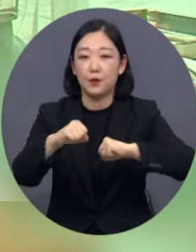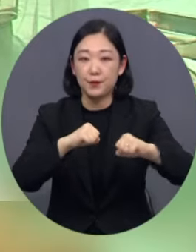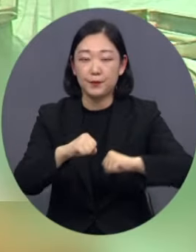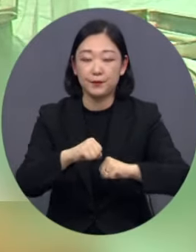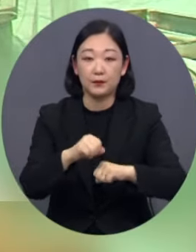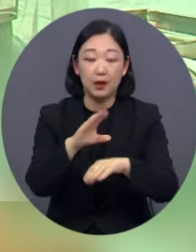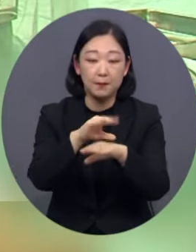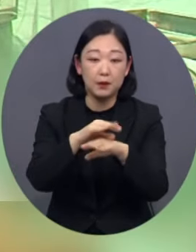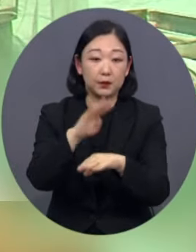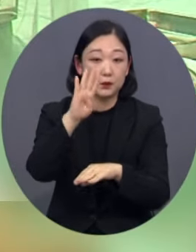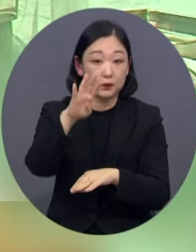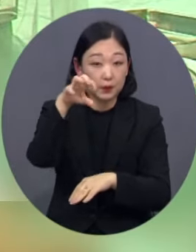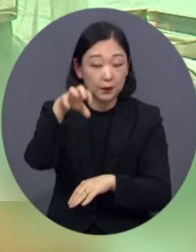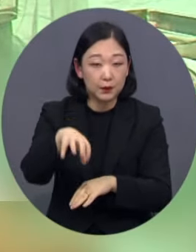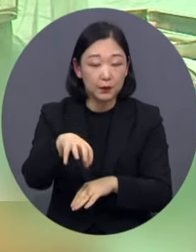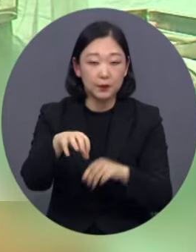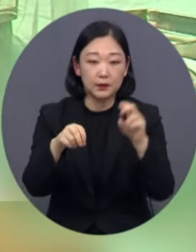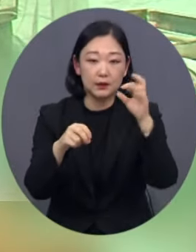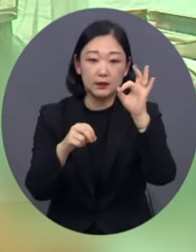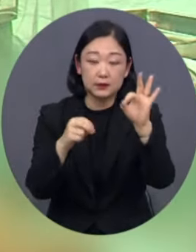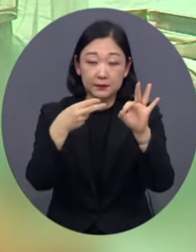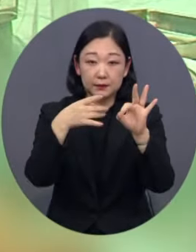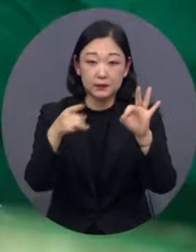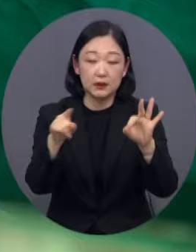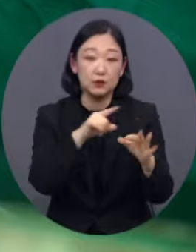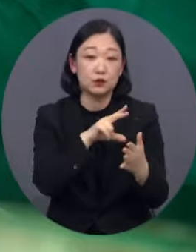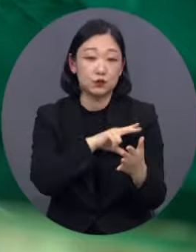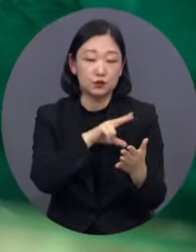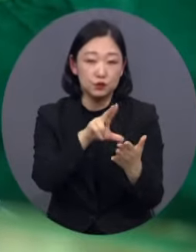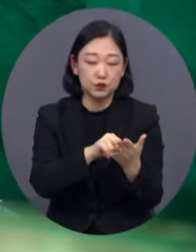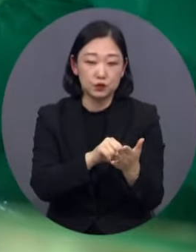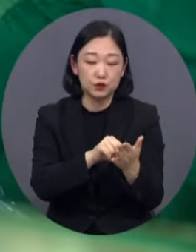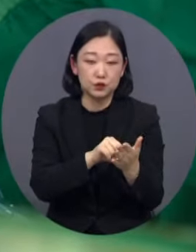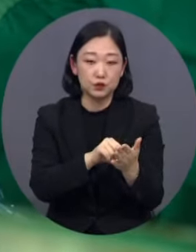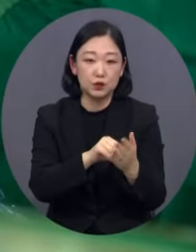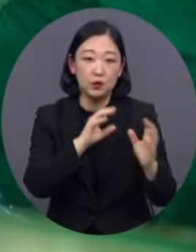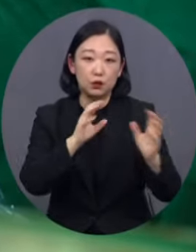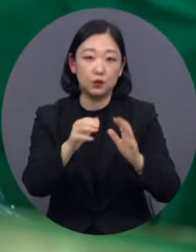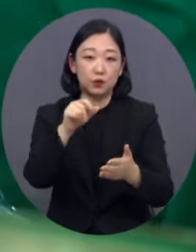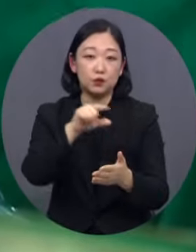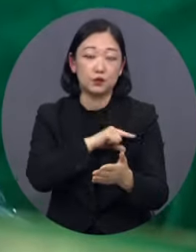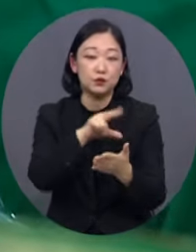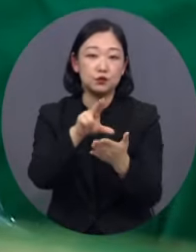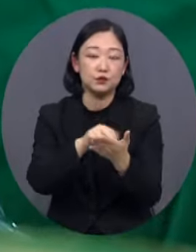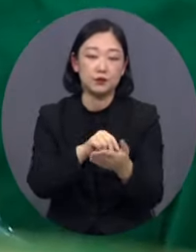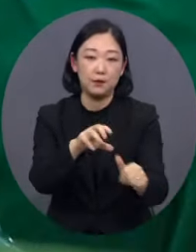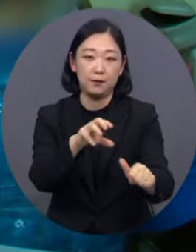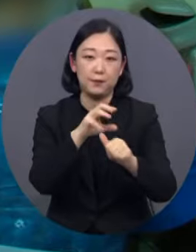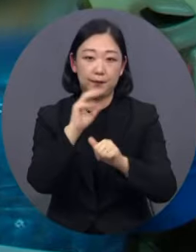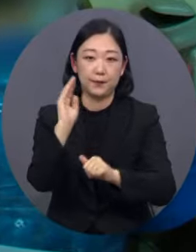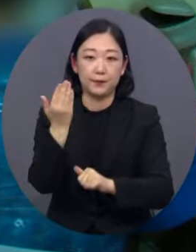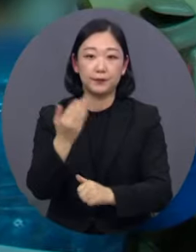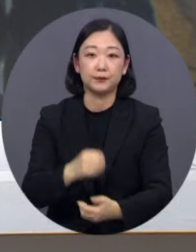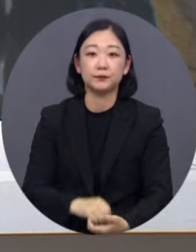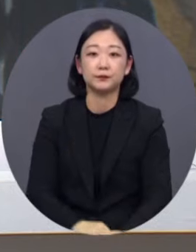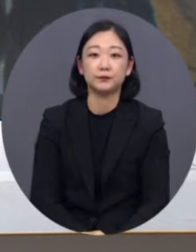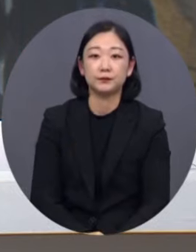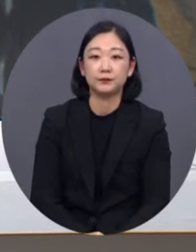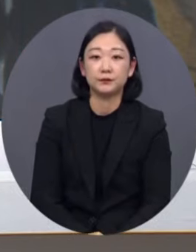언론 4사는 10대 어젠다에 대한 후보들의 입장을 보도하고 토론의 주제로도 활용합니다.